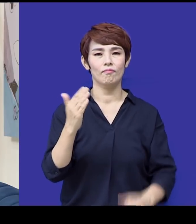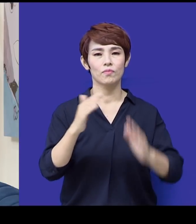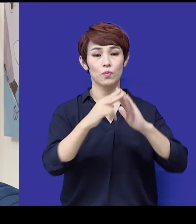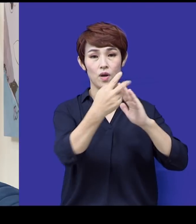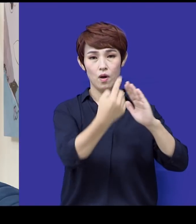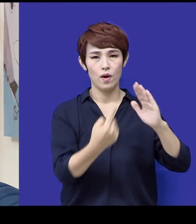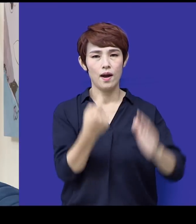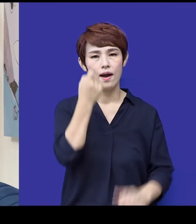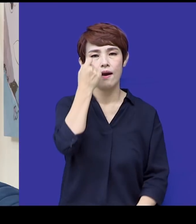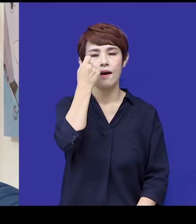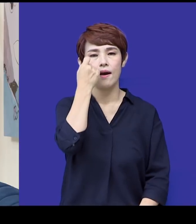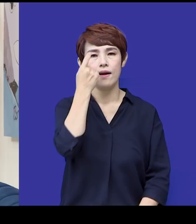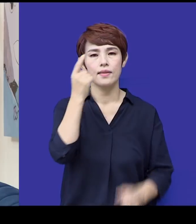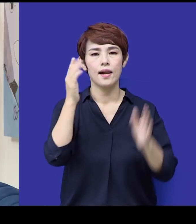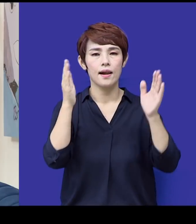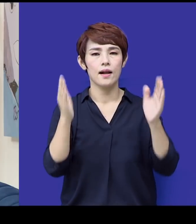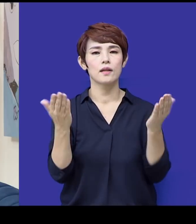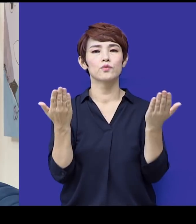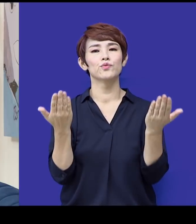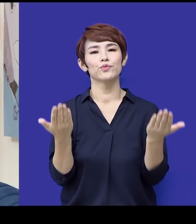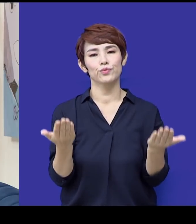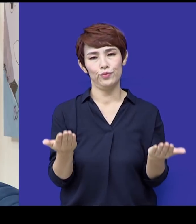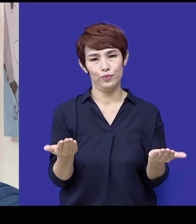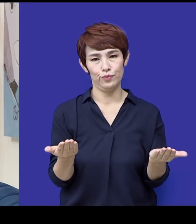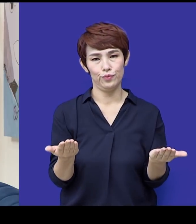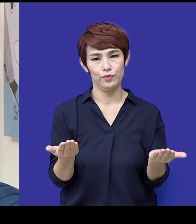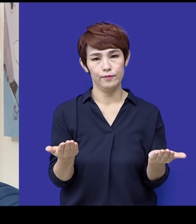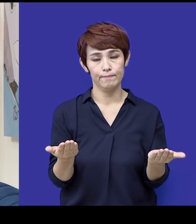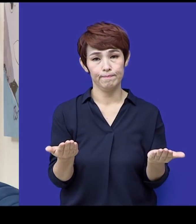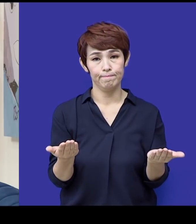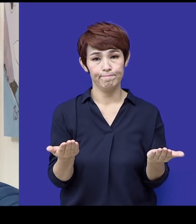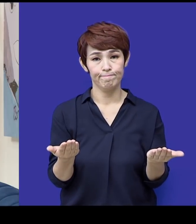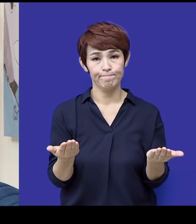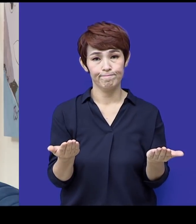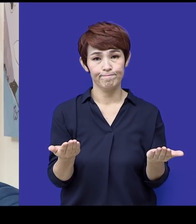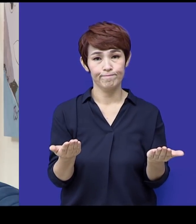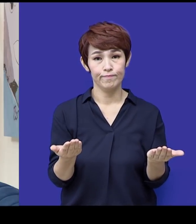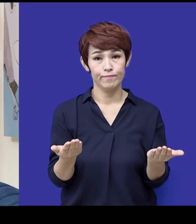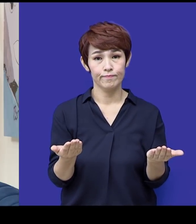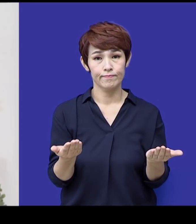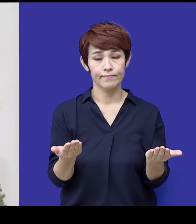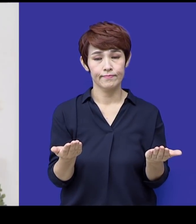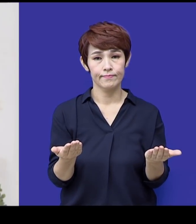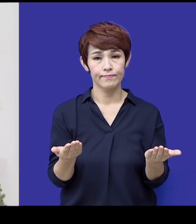한 달을 이제 더 요양을 하는데 그때